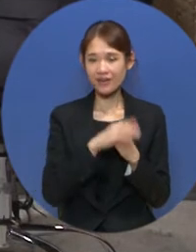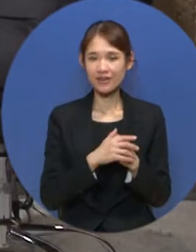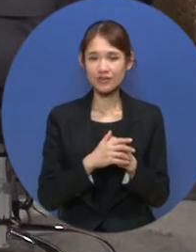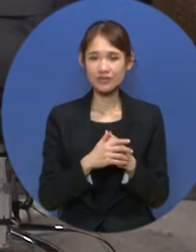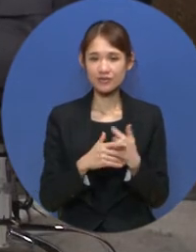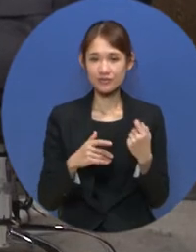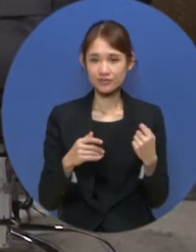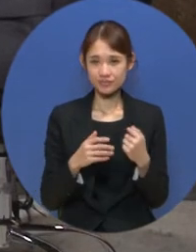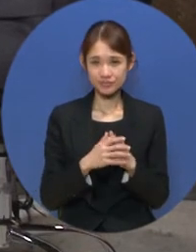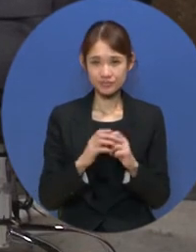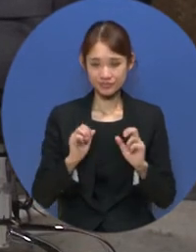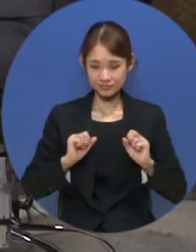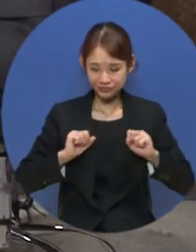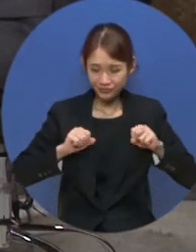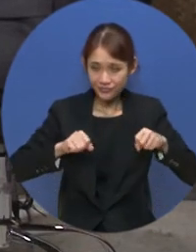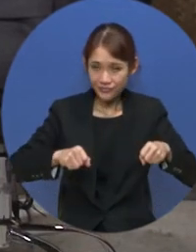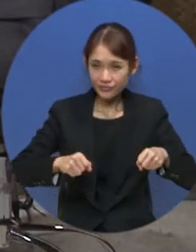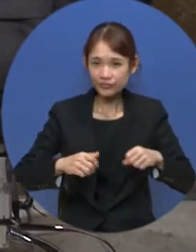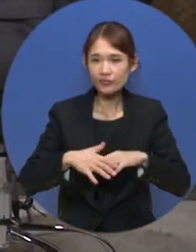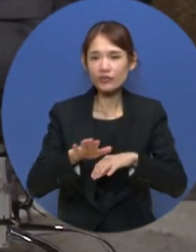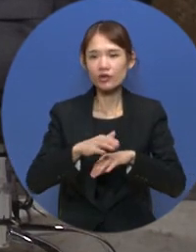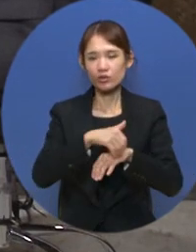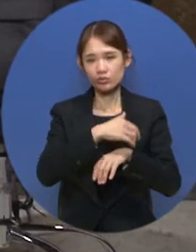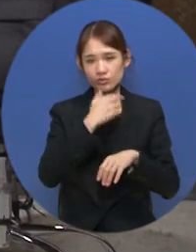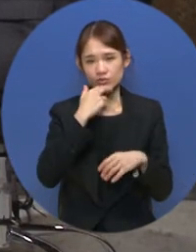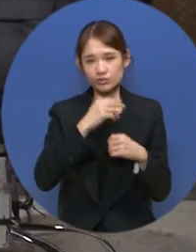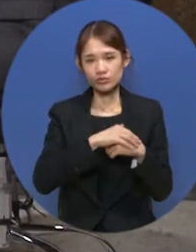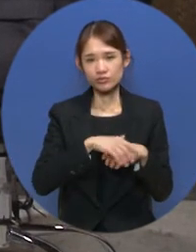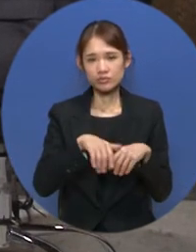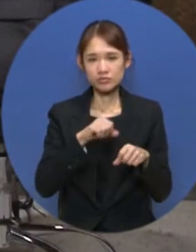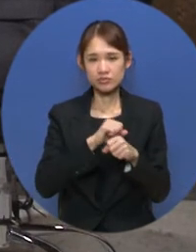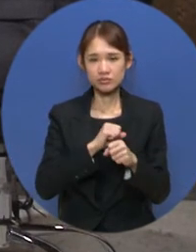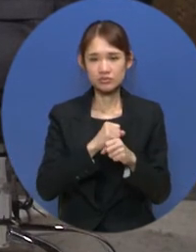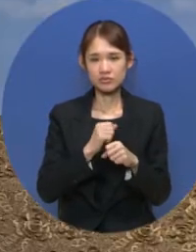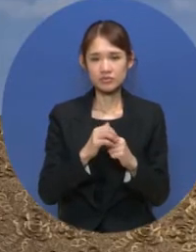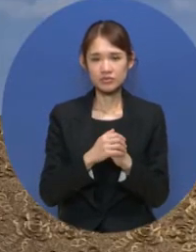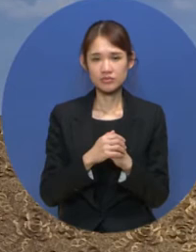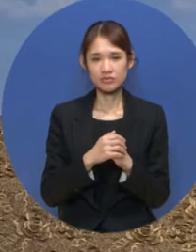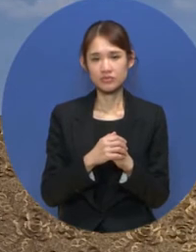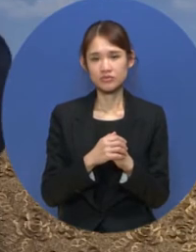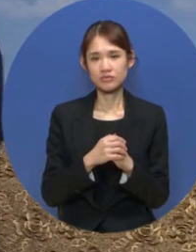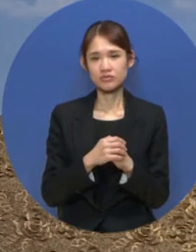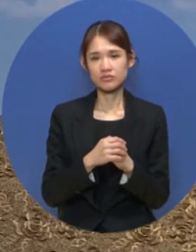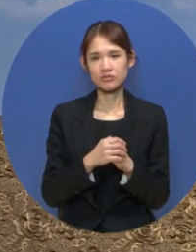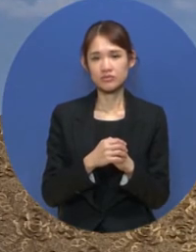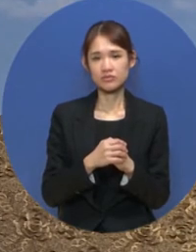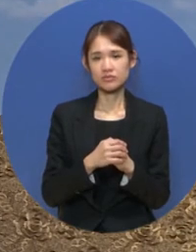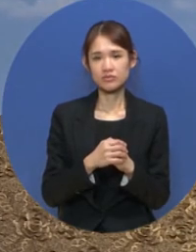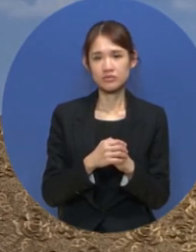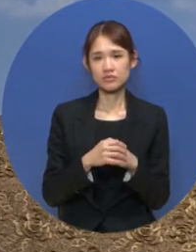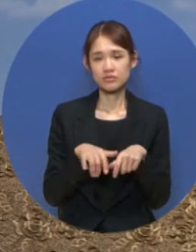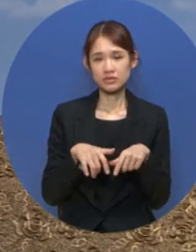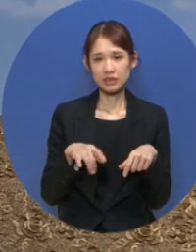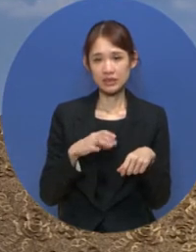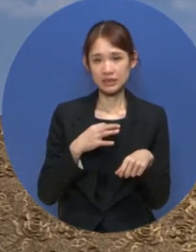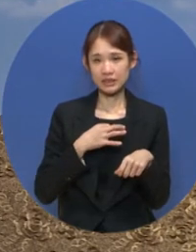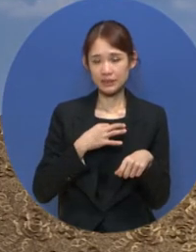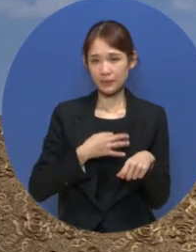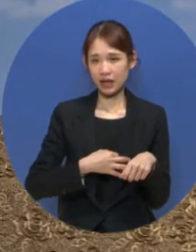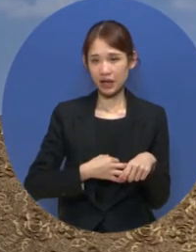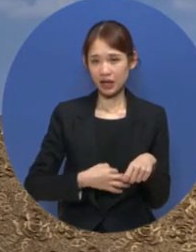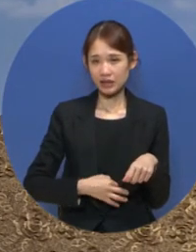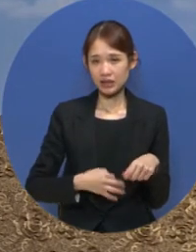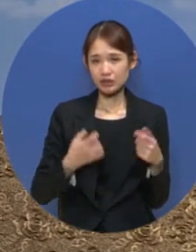그것처럼 이제 휠체어를 밀 때도 불편함 없이 이렇게 움직일 수 있도록 만들어놨고요. 그 다음에 여기 보시면 그냥 일반 단추